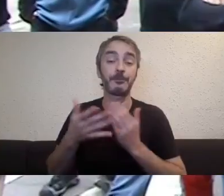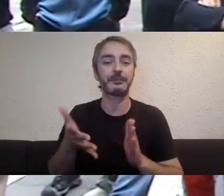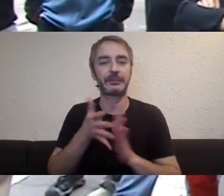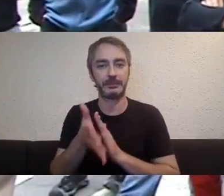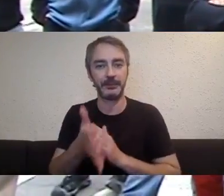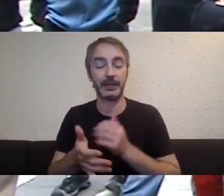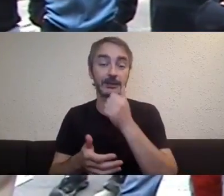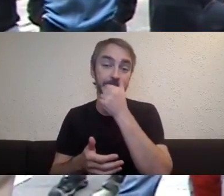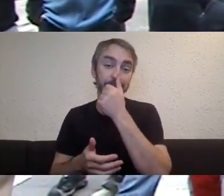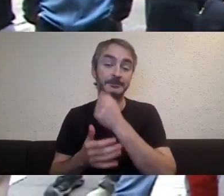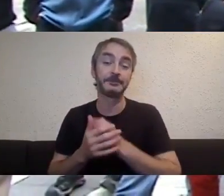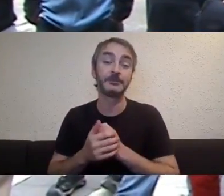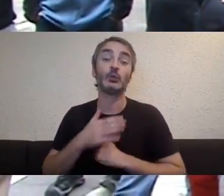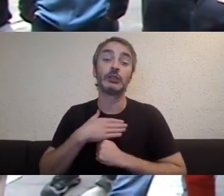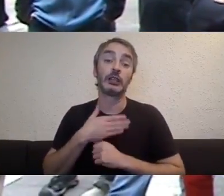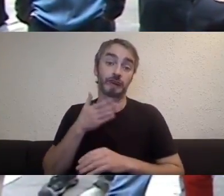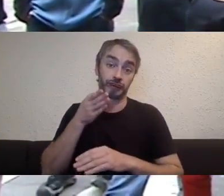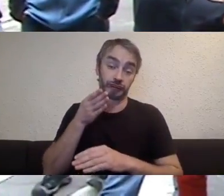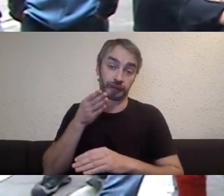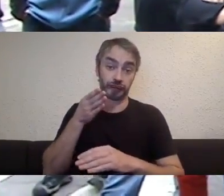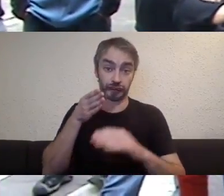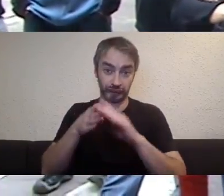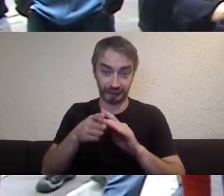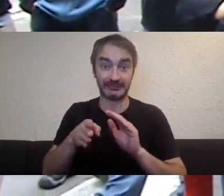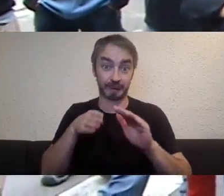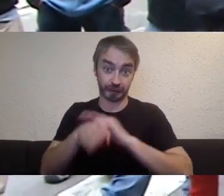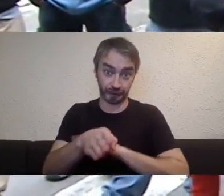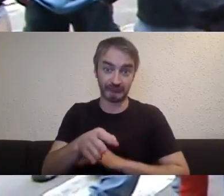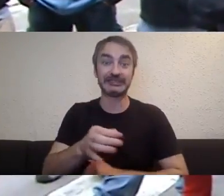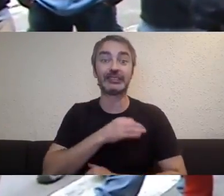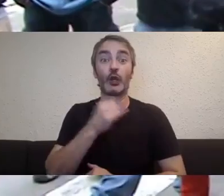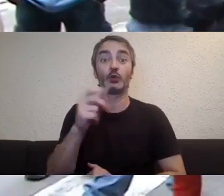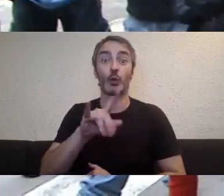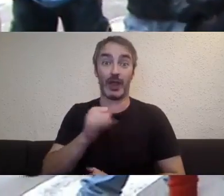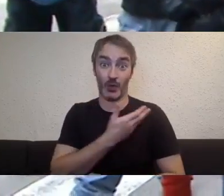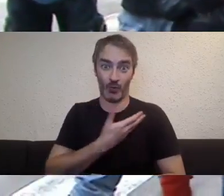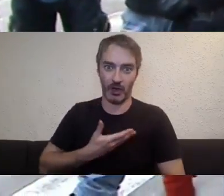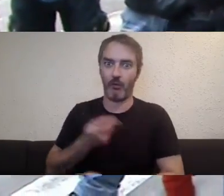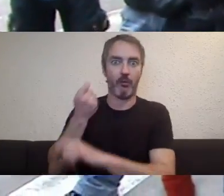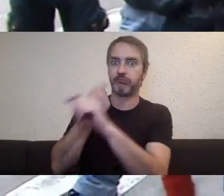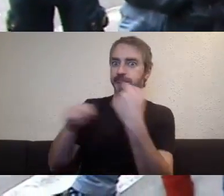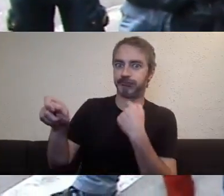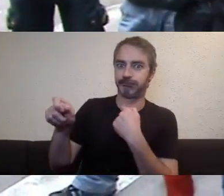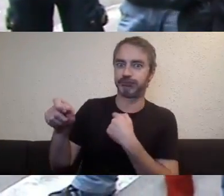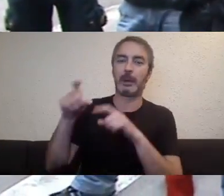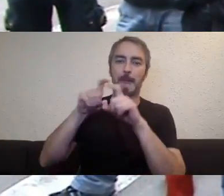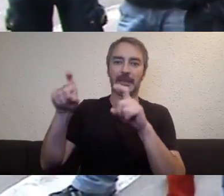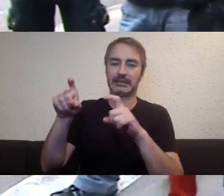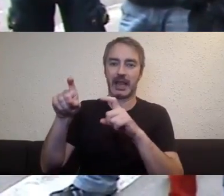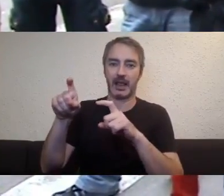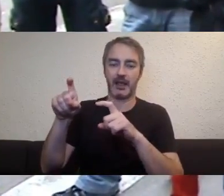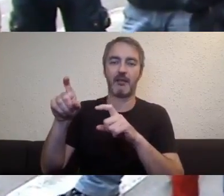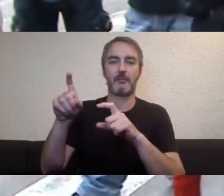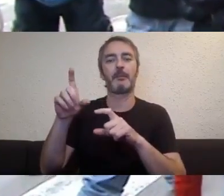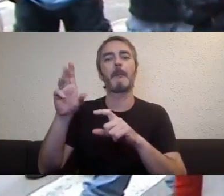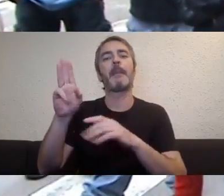nosaltres, el Juli Castells, al cap d'un mes així, es va vendre la propietat a Integral d'Aparcamientos, que és una constructora,